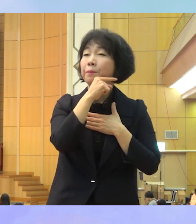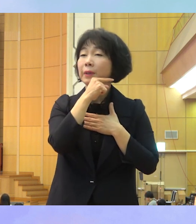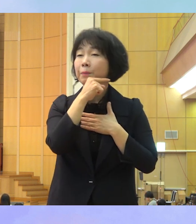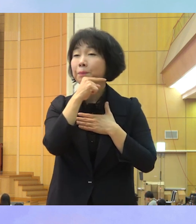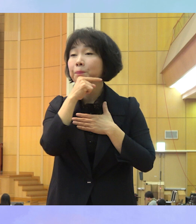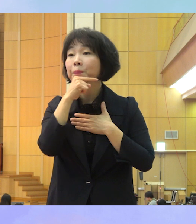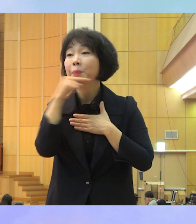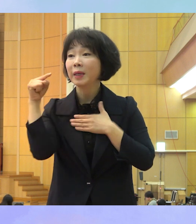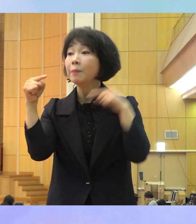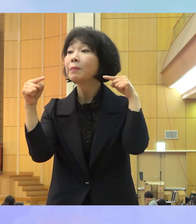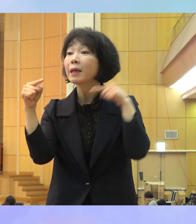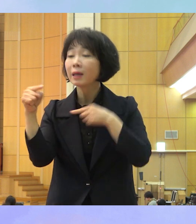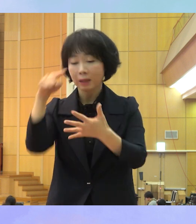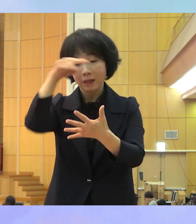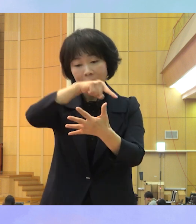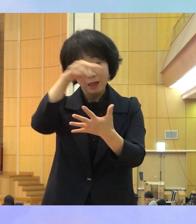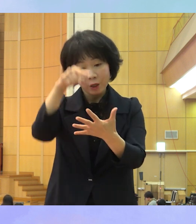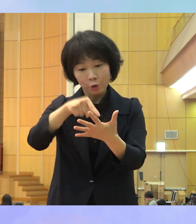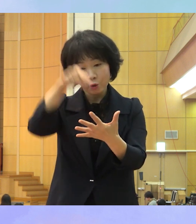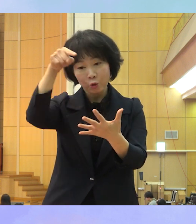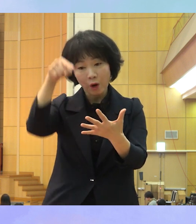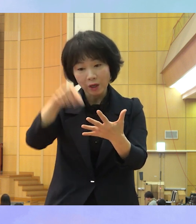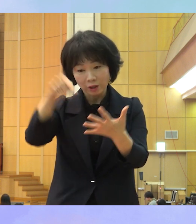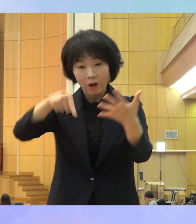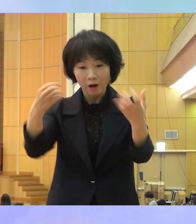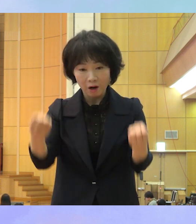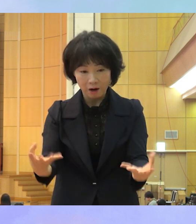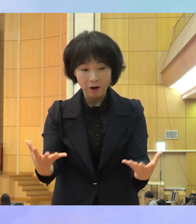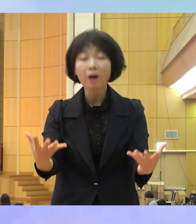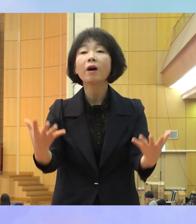내가 그 피를